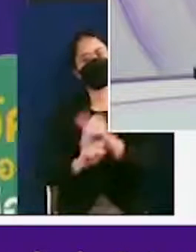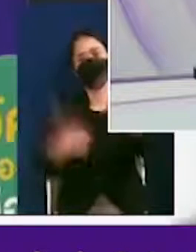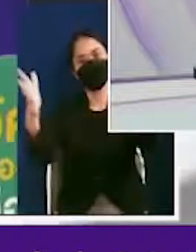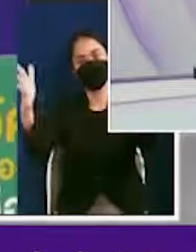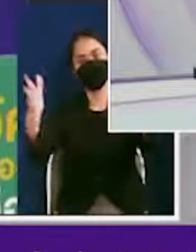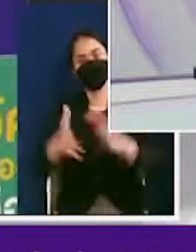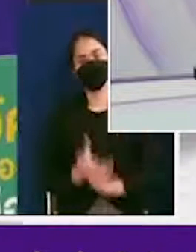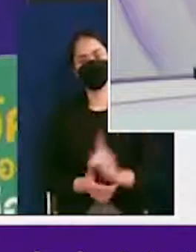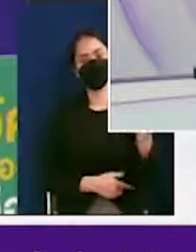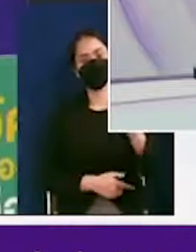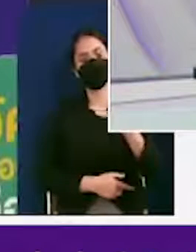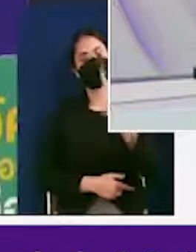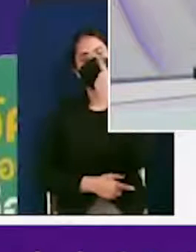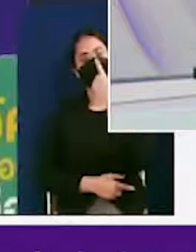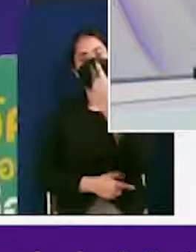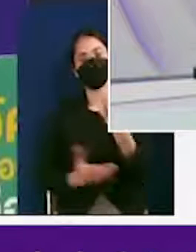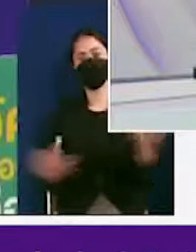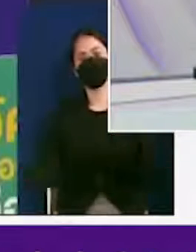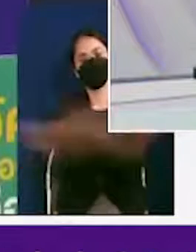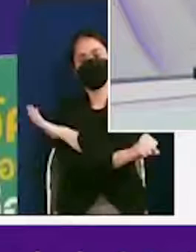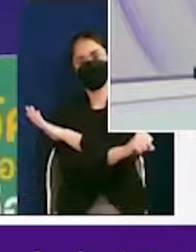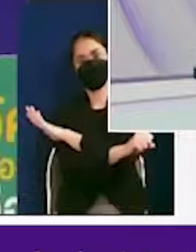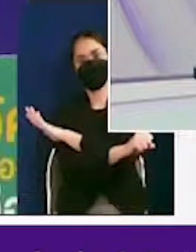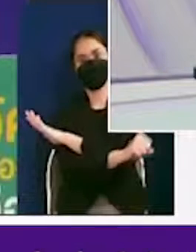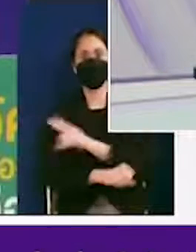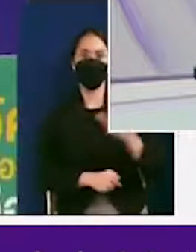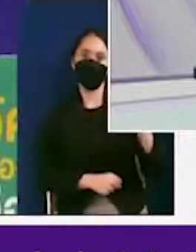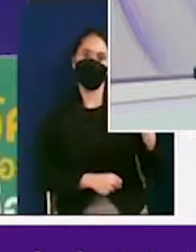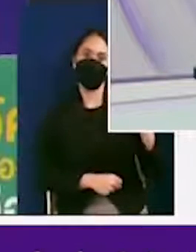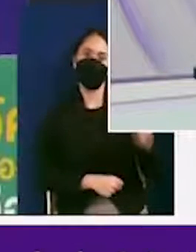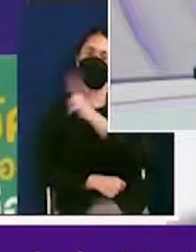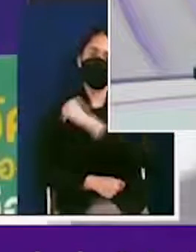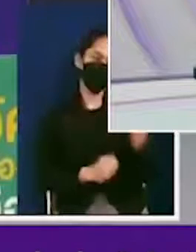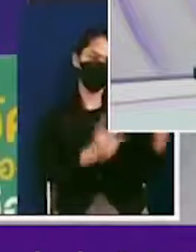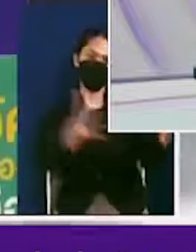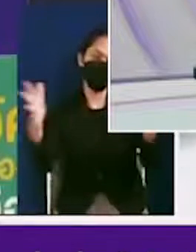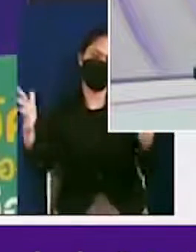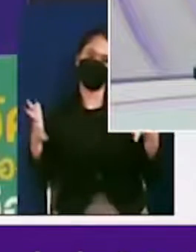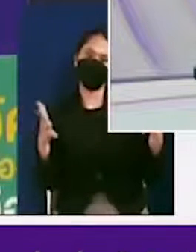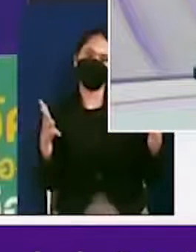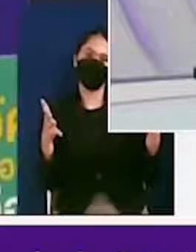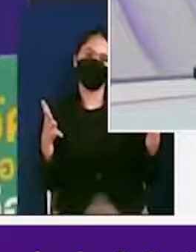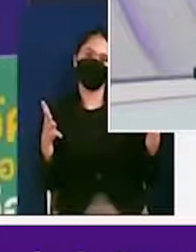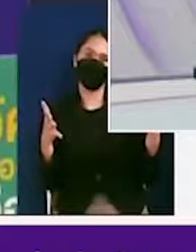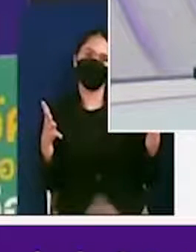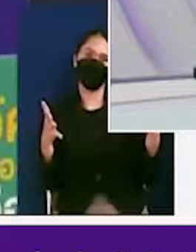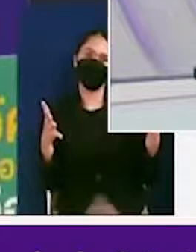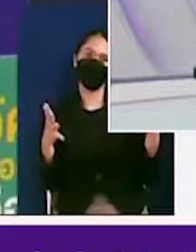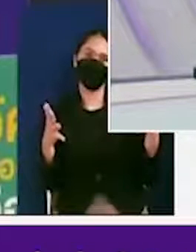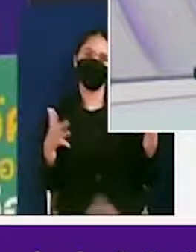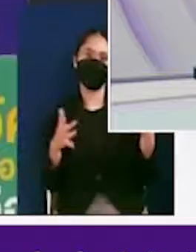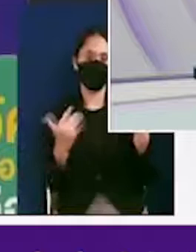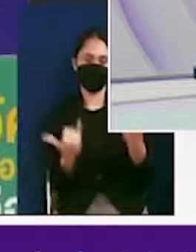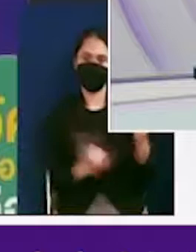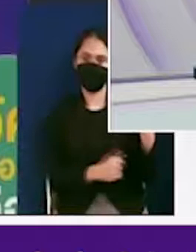ะคะเพราะว่ามีการเปลี่ยนแปลงนโยบายเรื่องจำนวนการเติมวัคซีนที่บางซื่อจึงต้องมีการพูดคุยกันภายในก่อนจึงได้เลื่อนออกไปแ